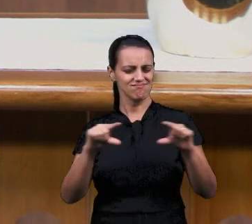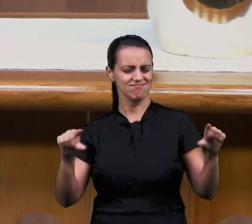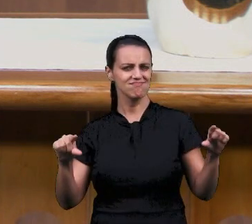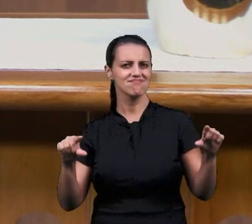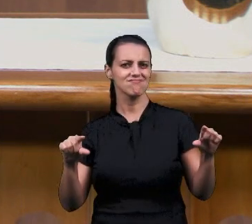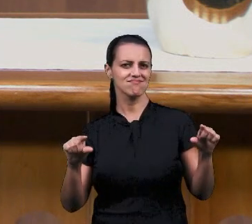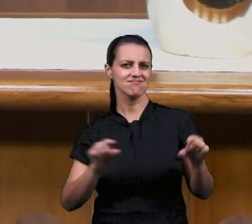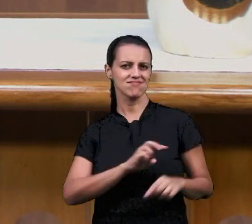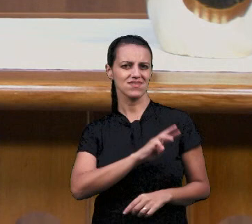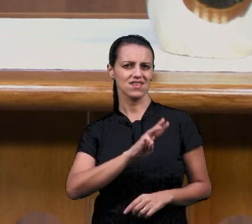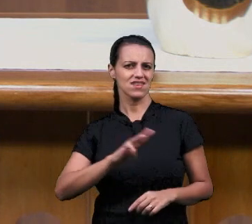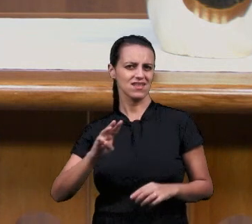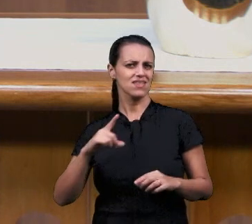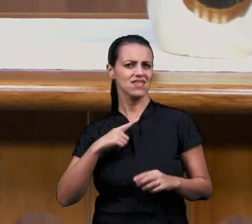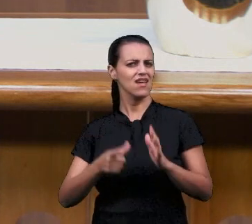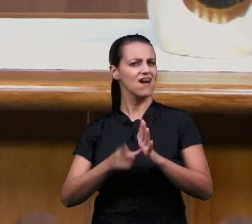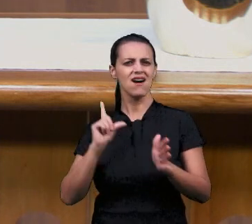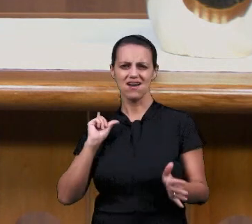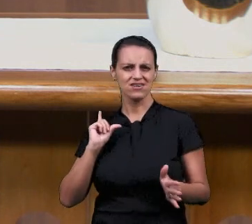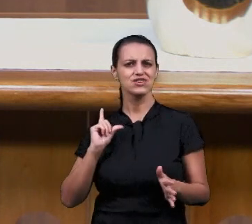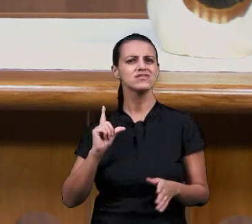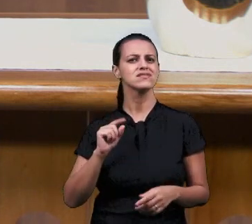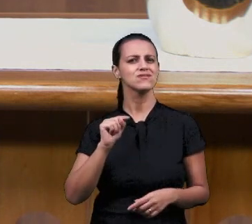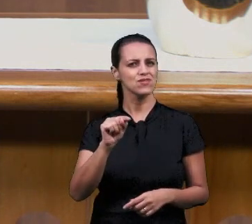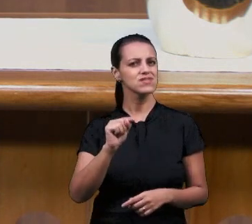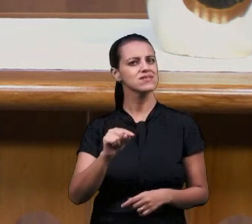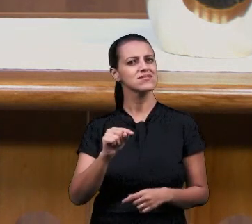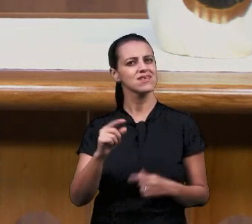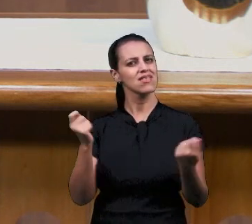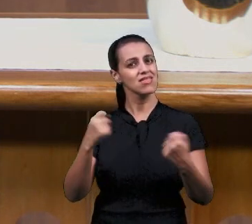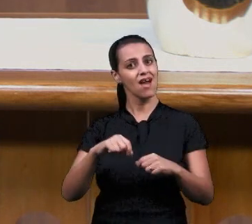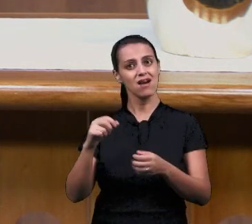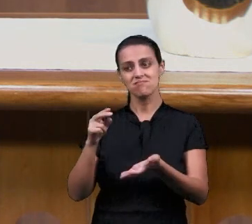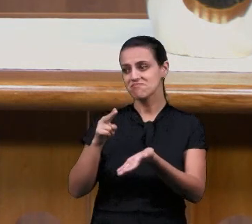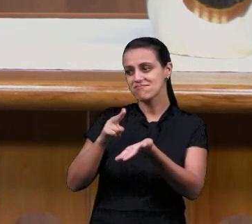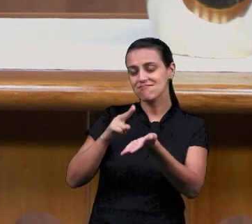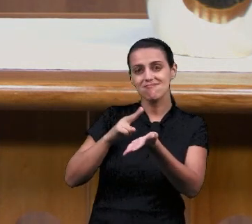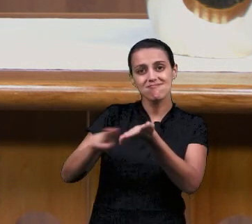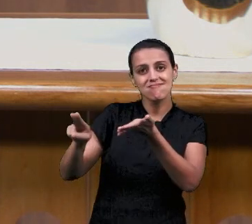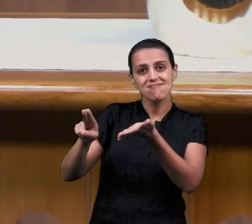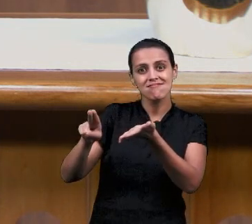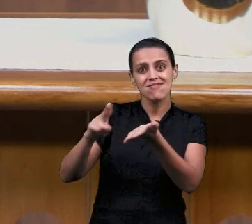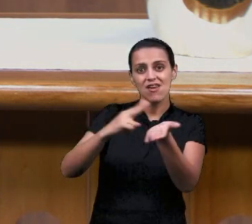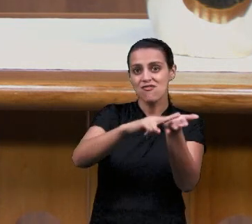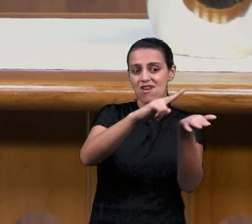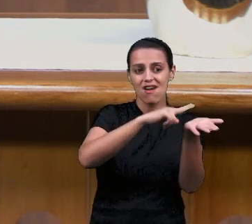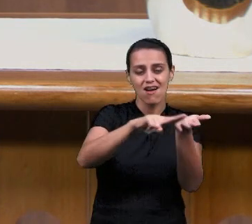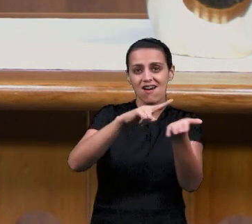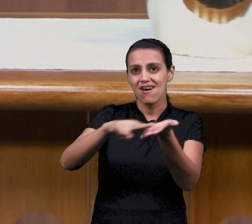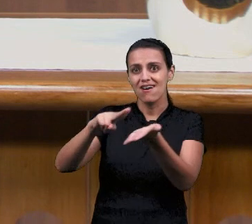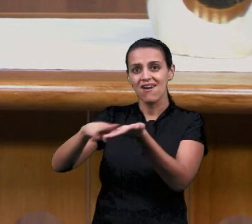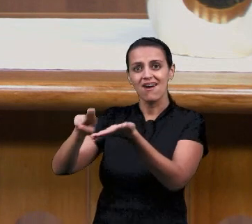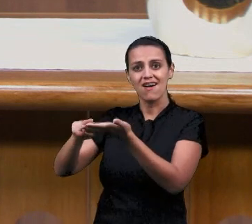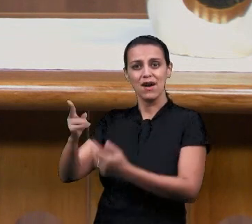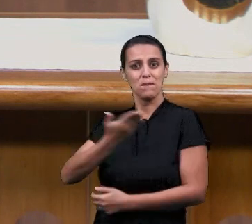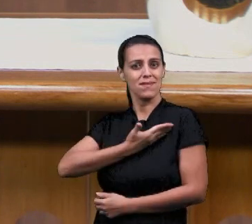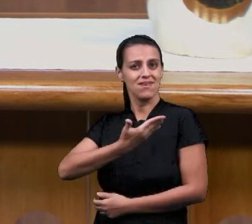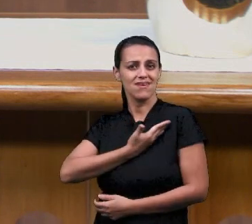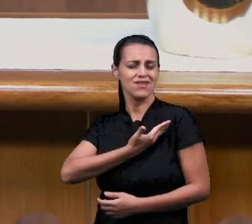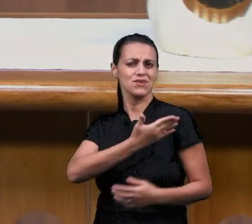être disponible de manière anticipée afin que vous puissiez envoyer le lien à